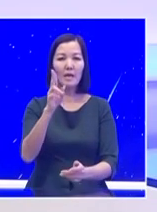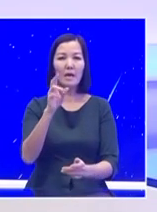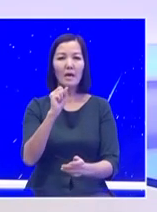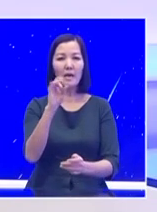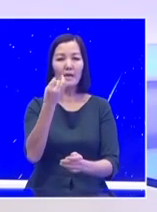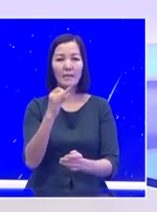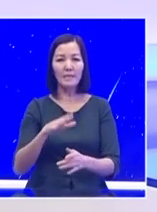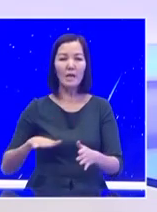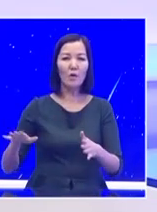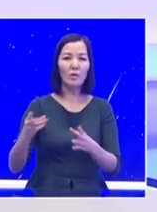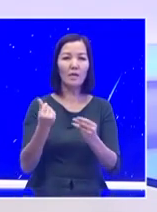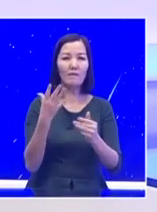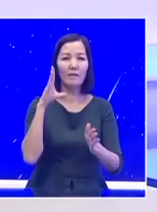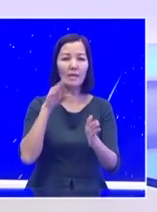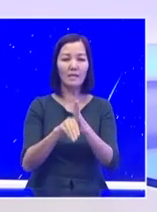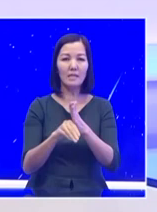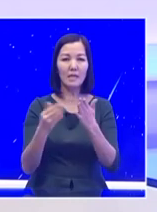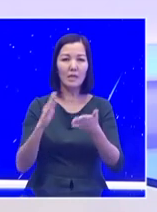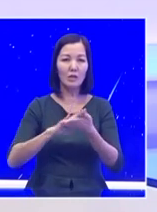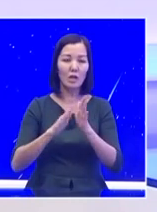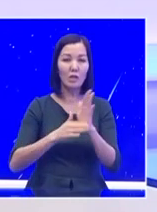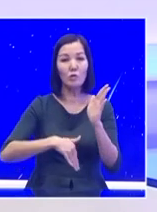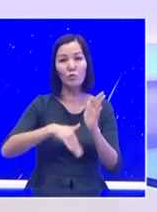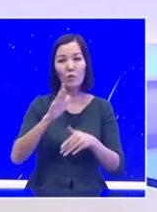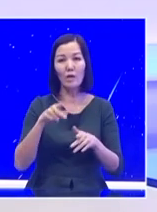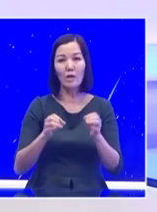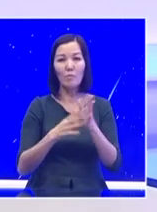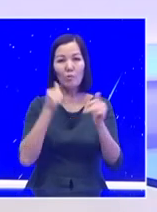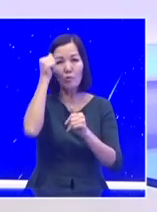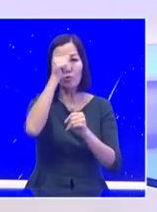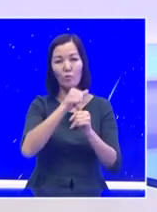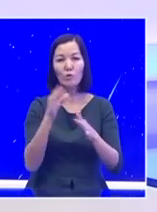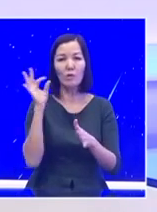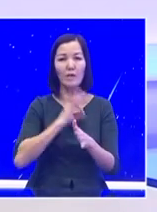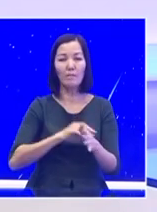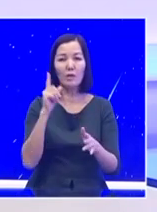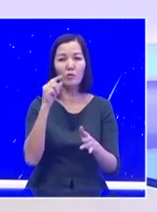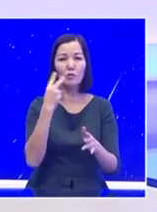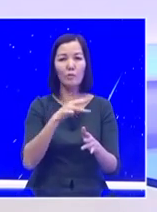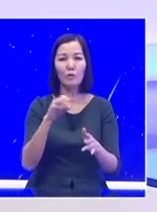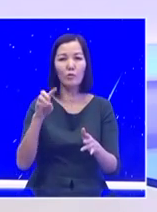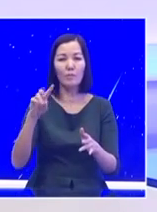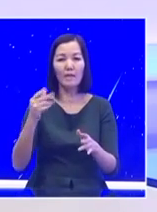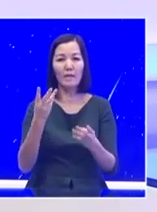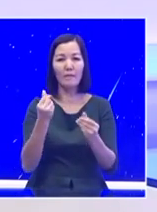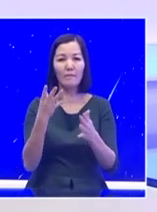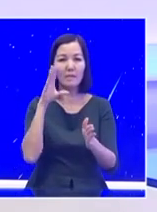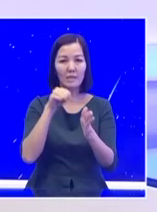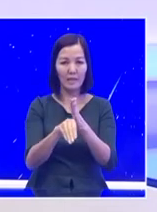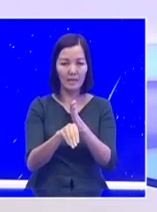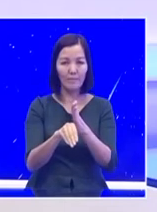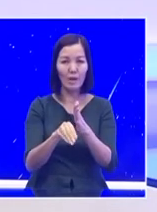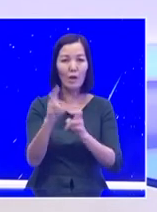Қарасай ауданының инвестициялық әлеуеті жоғары. 2019 жылы негізгі капиталға 124 миллиард теңге инвестиция